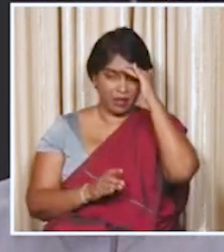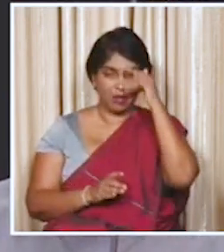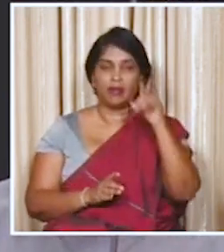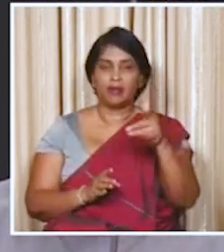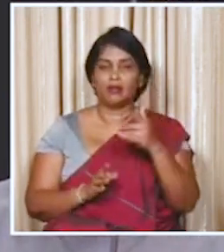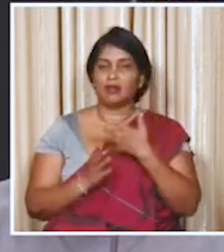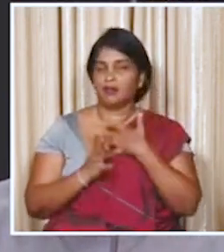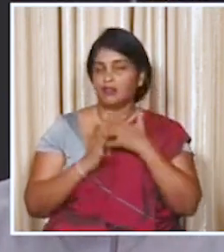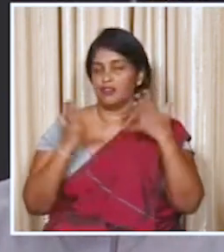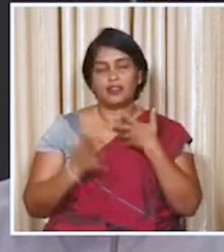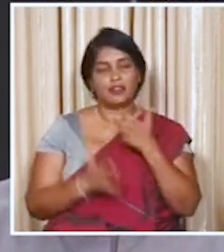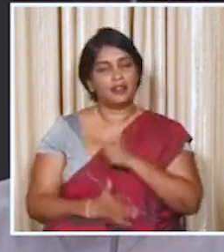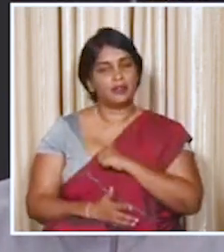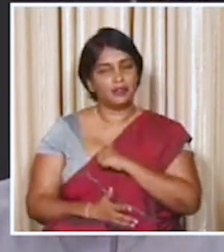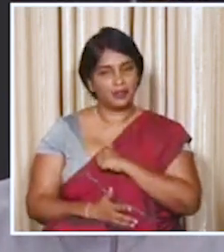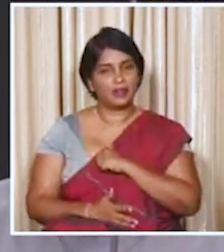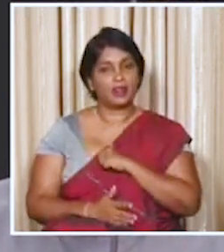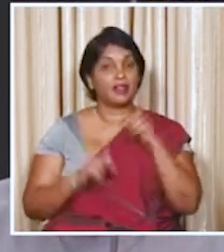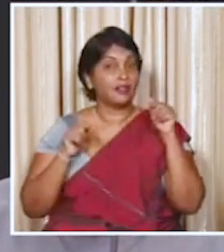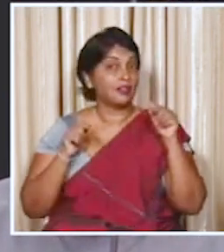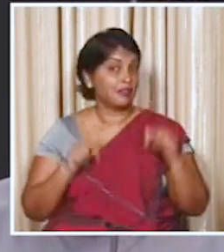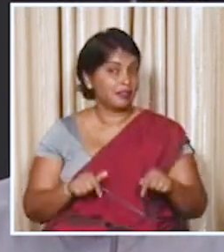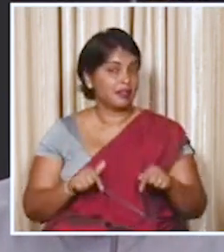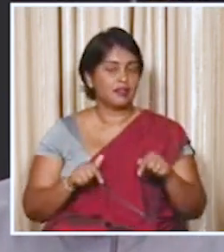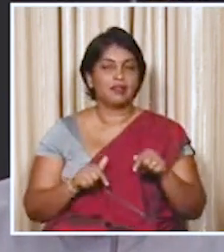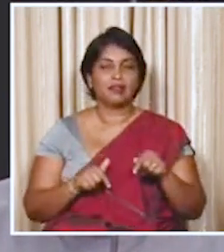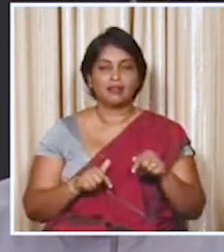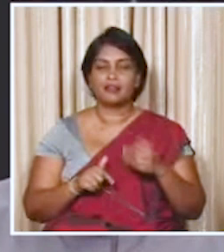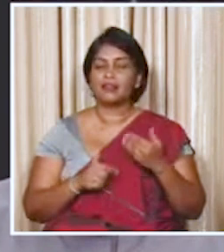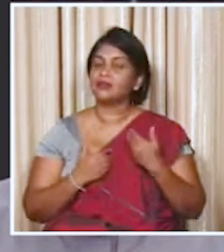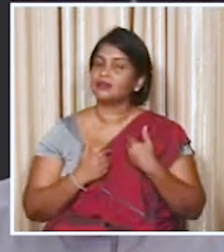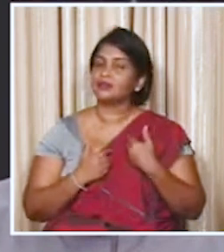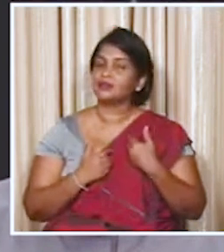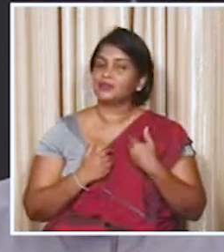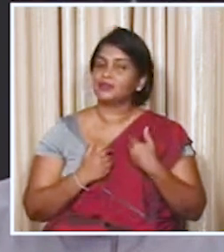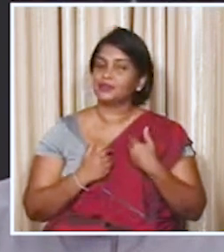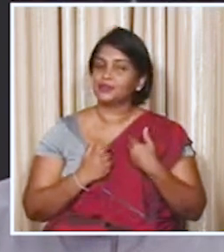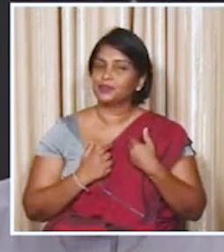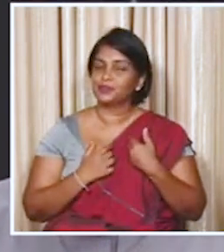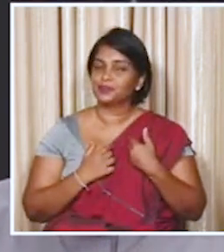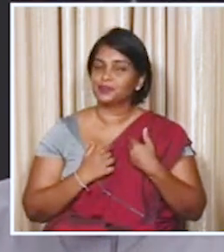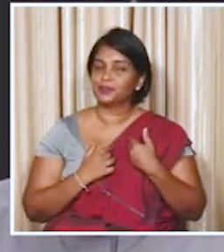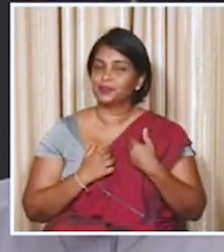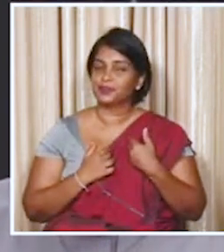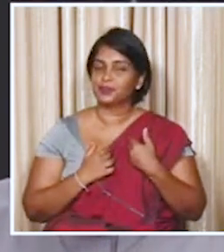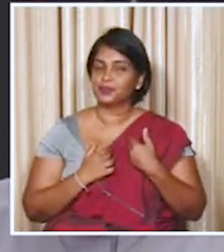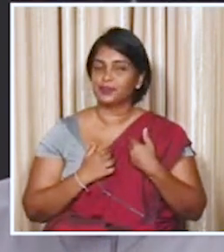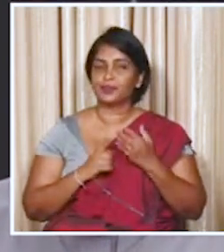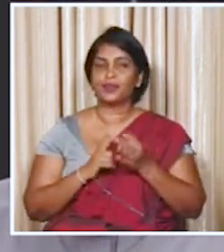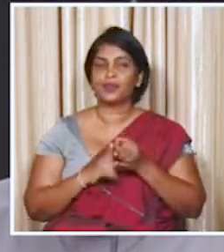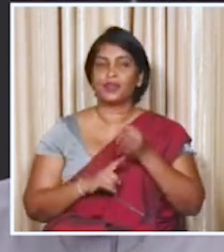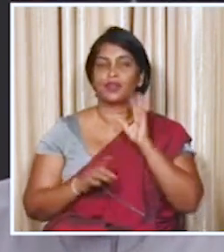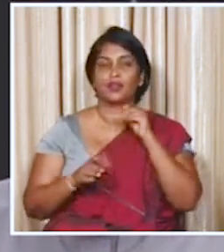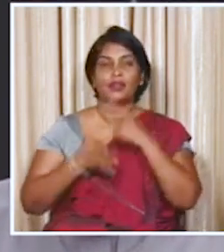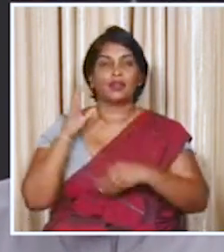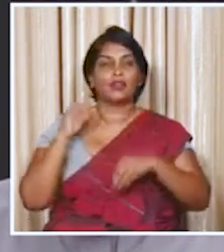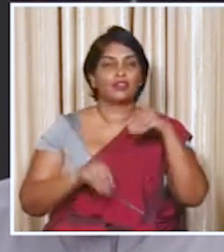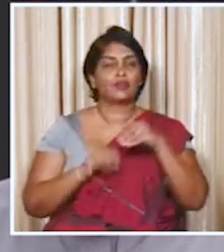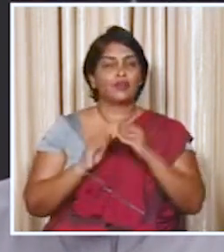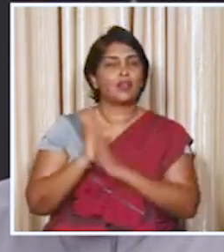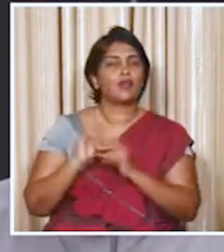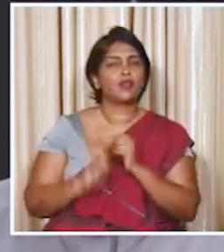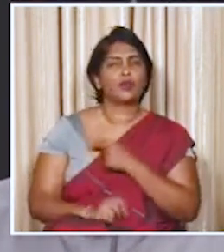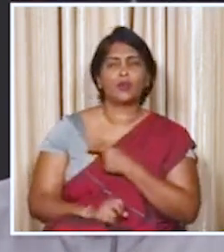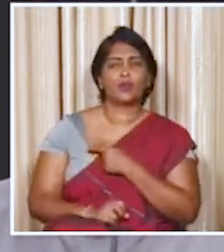අපි හරි කැමති. දැන් නම් අර අපේ කවුද මේ අපේ ජනාධිපතිවරණ්ඩ ඉල්ලන කවුද අපේ මන්ත්‍රීතුමා